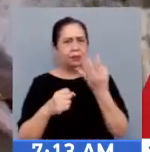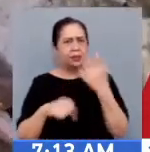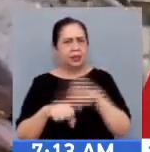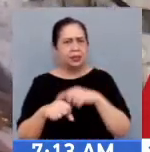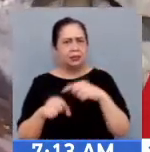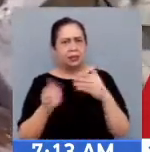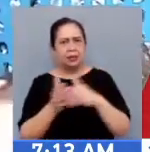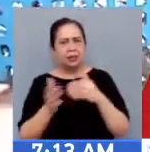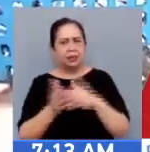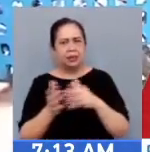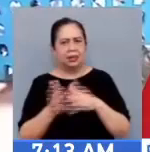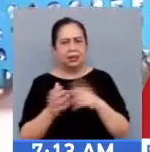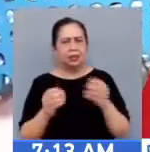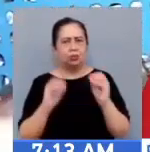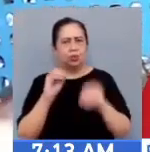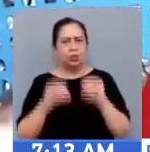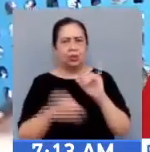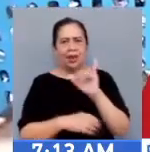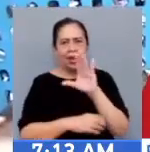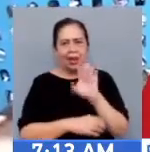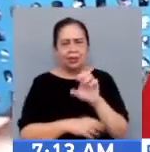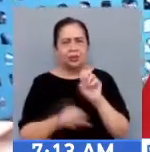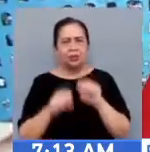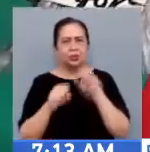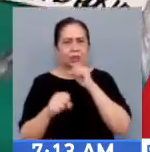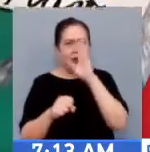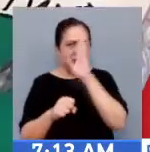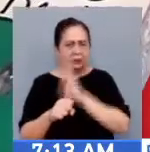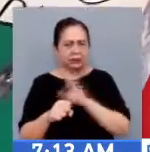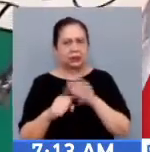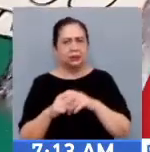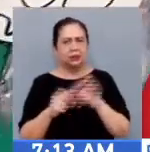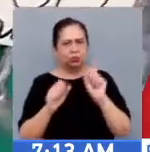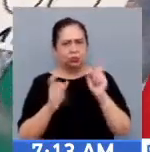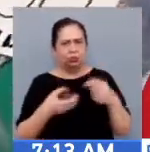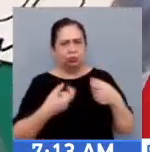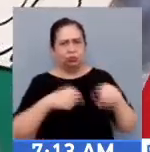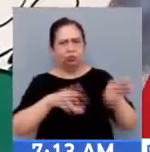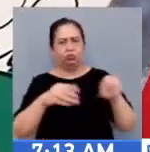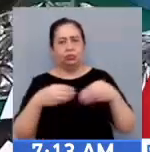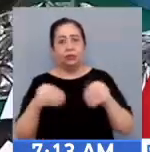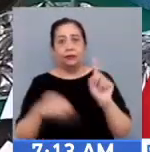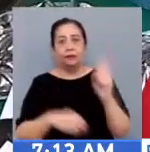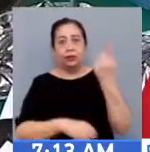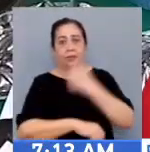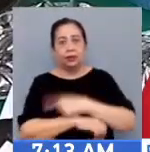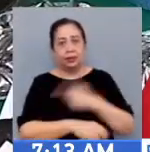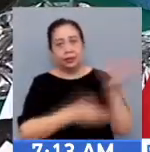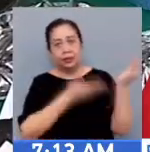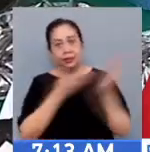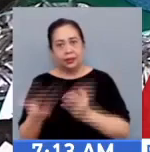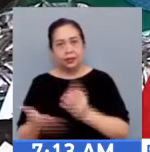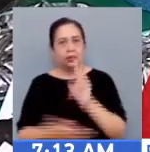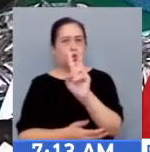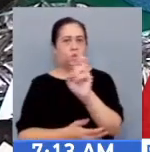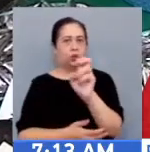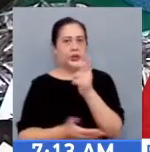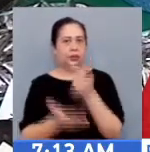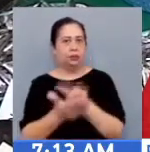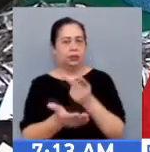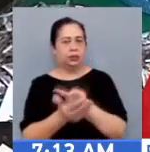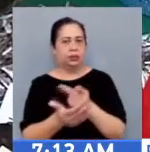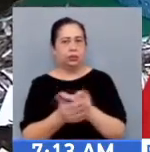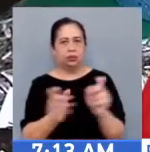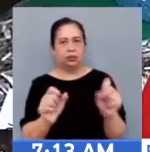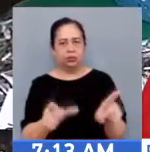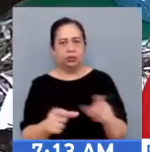o nilagyan ng yelo para hindi mabulok at maubos lang. Noong unang araw na dating nito, 200 pesos nga raw ang benta niya rito,